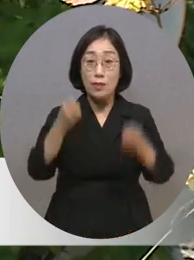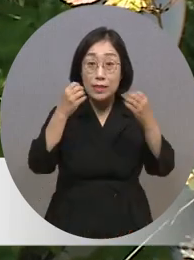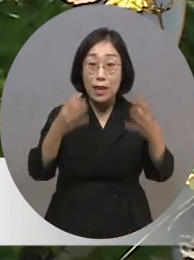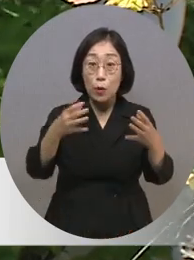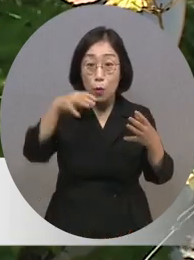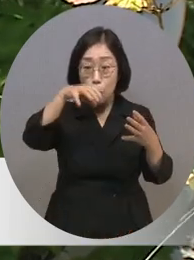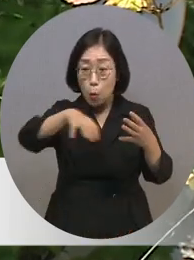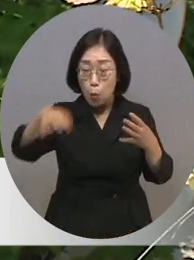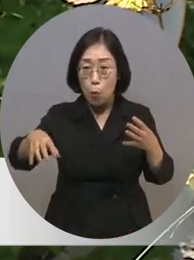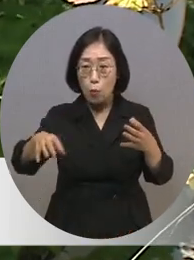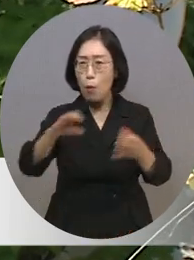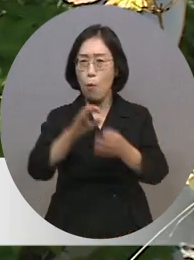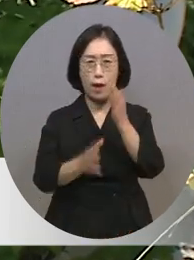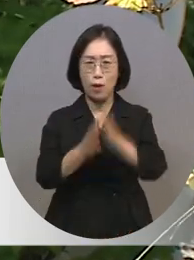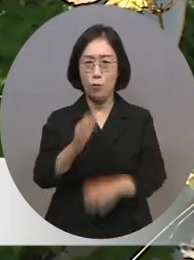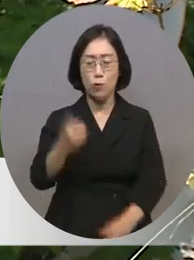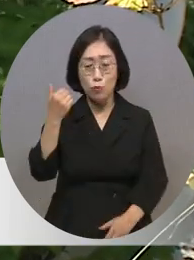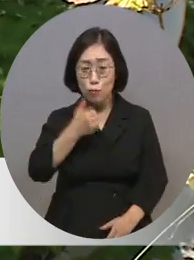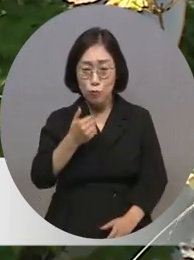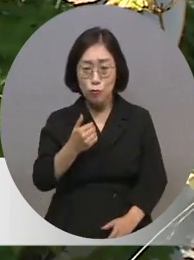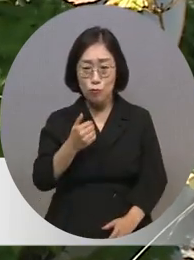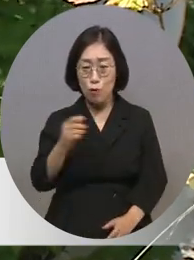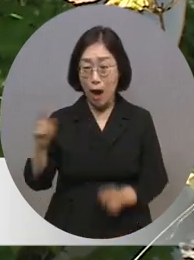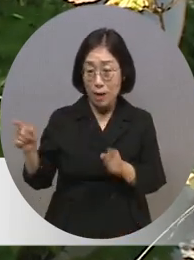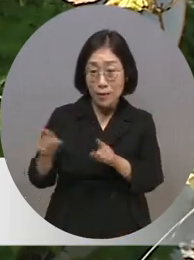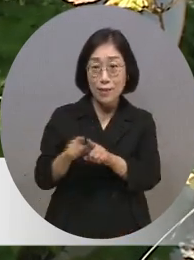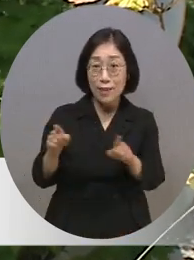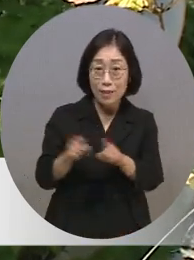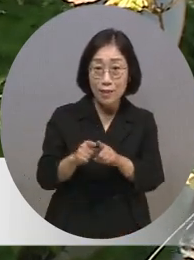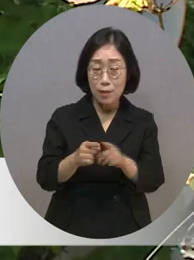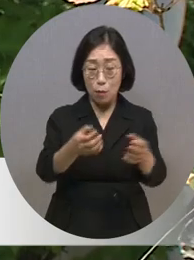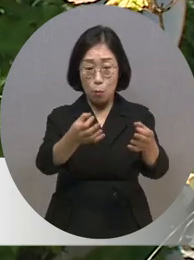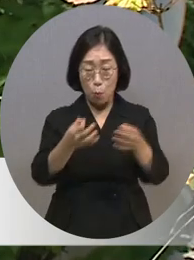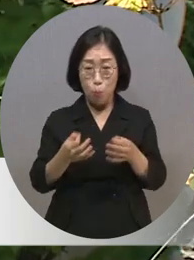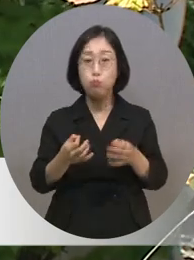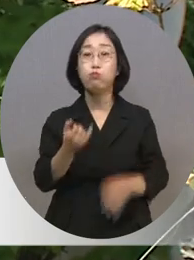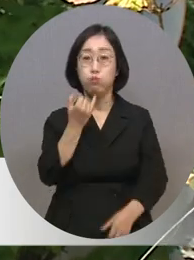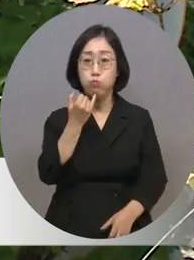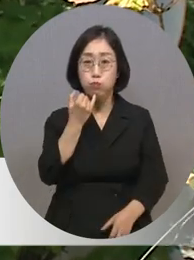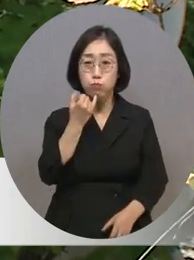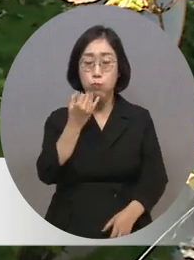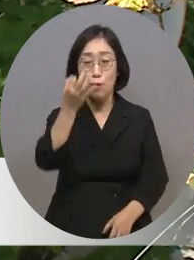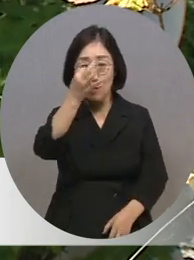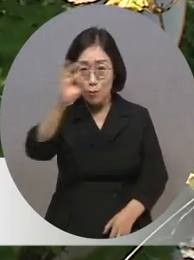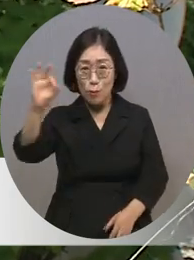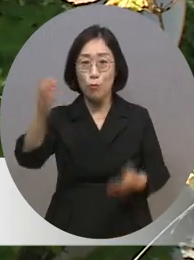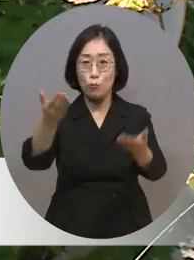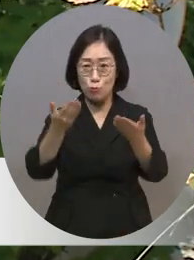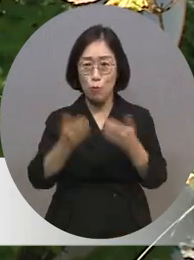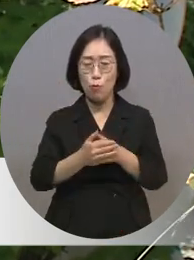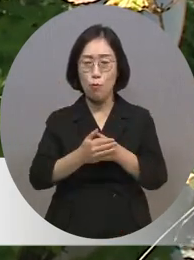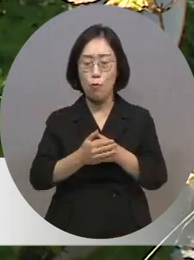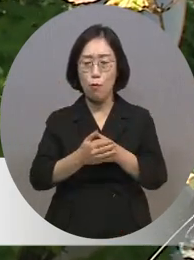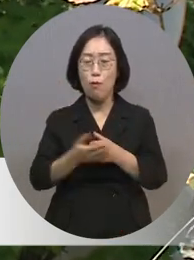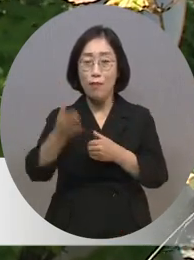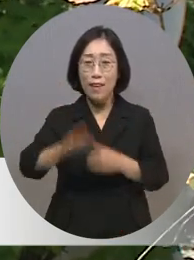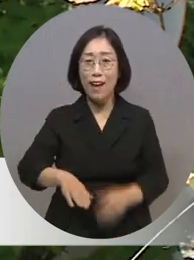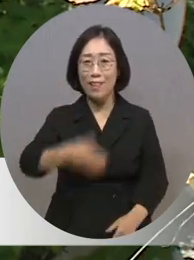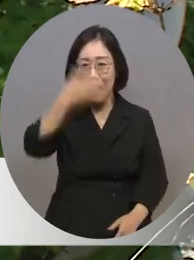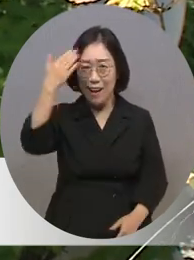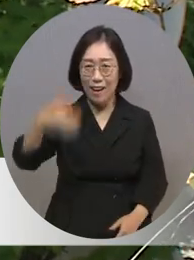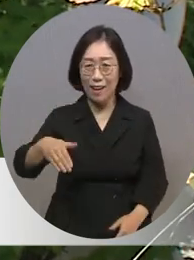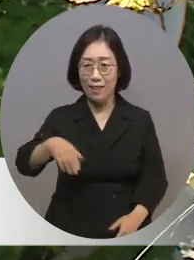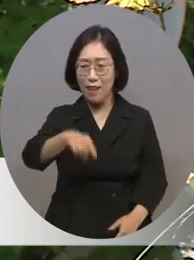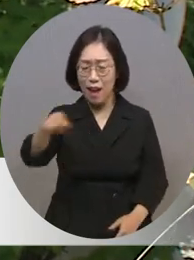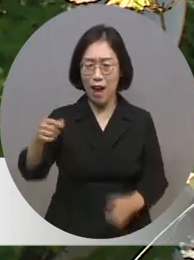곳에 가든 누구를 만나든 환영받을 수 있는 그런 사회가 왔으면 좋겠고, 한 가지 정말 좋은 건 제가 난처한 상황에 빠졌을 때